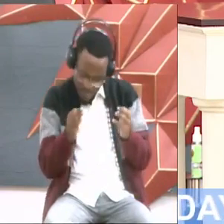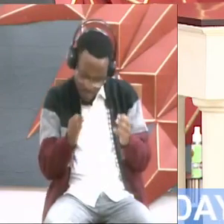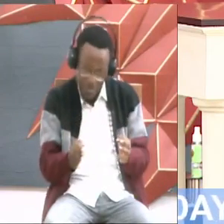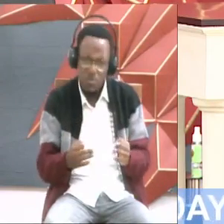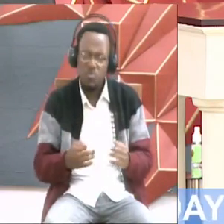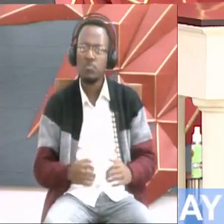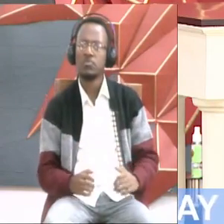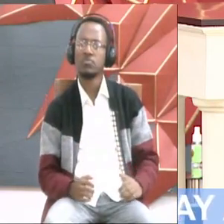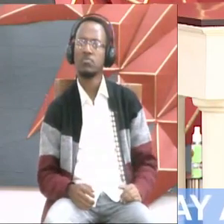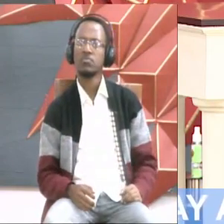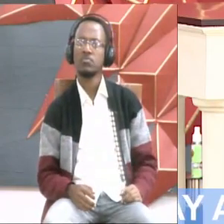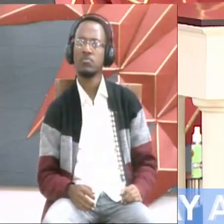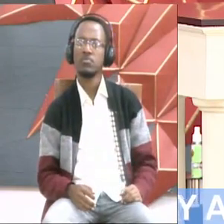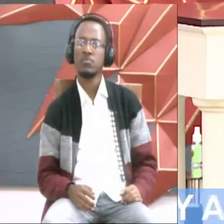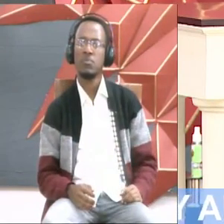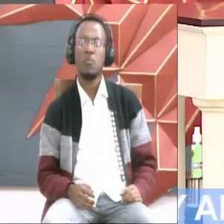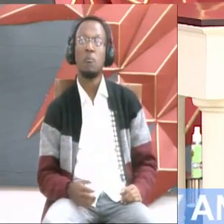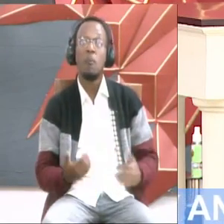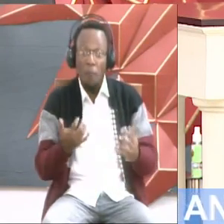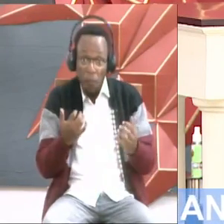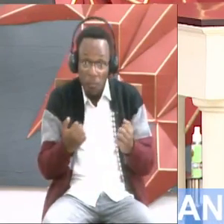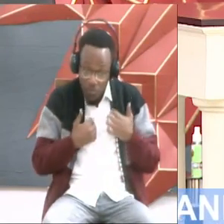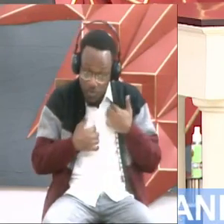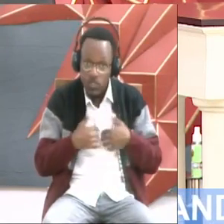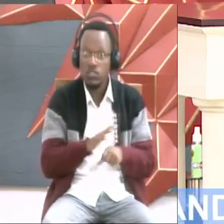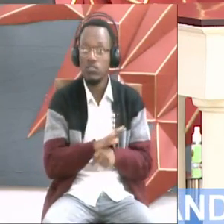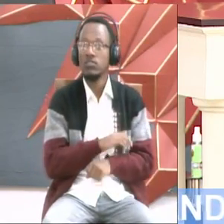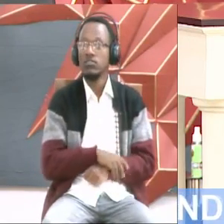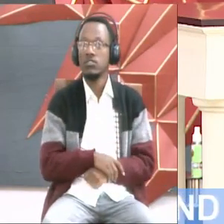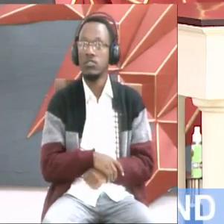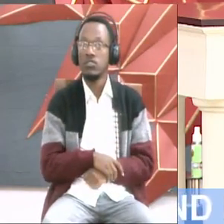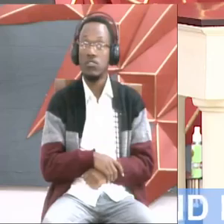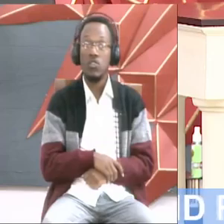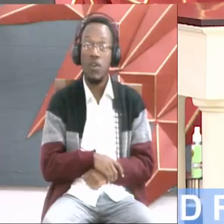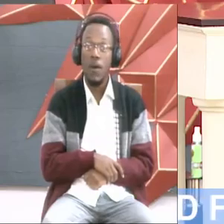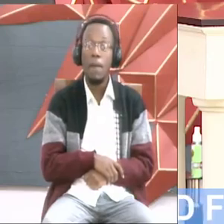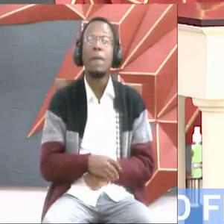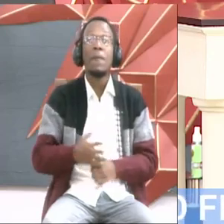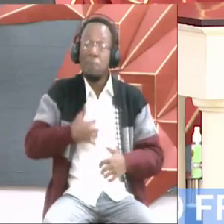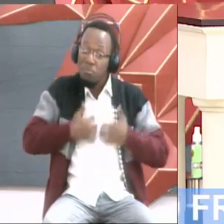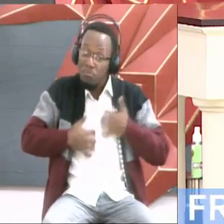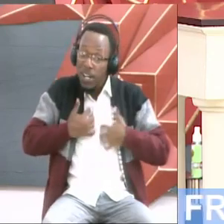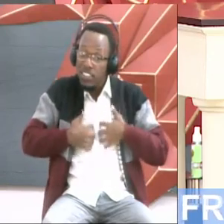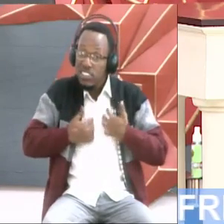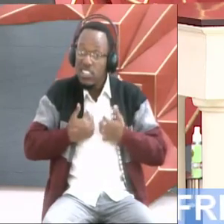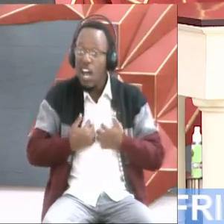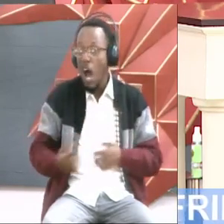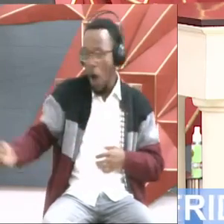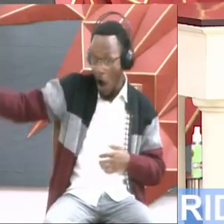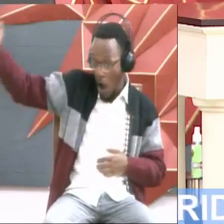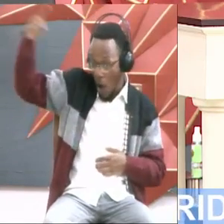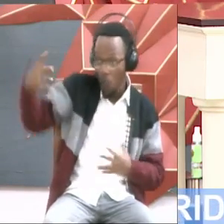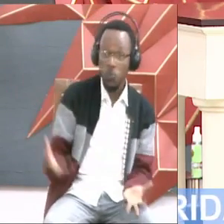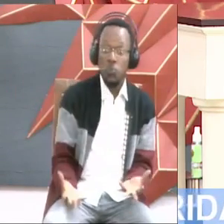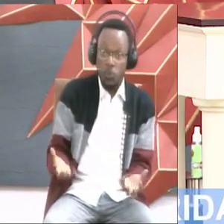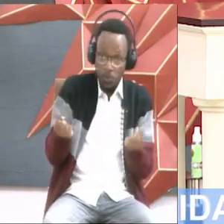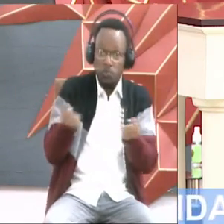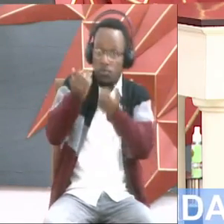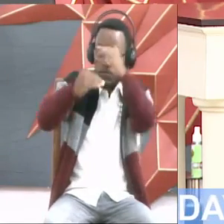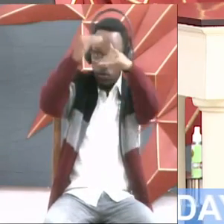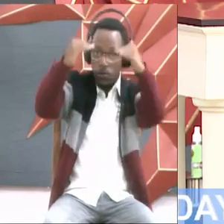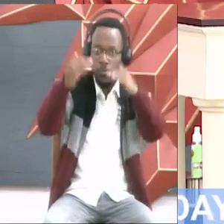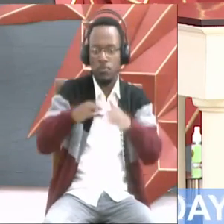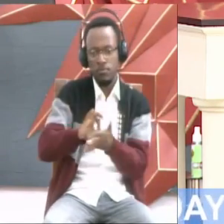nyine mu vyita mu Kinyarwanda nongera nuko nyine sinzi ariko bafise igishika cuko yoza kubatora byanditswe mu byashyirwa n'icyo